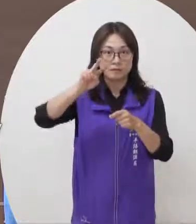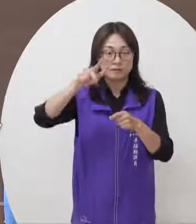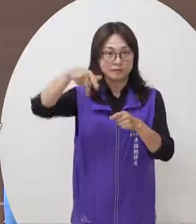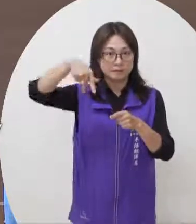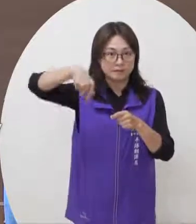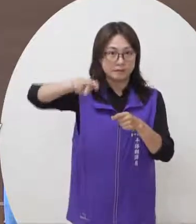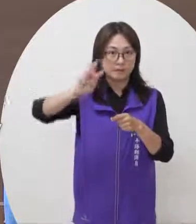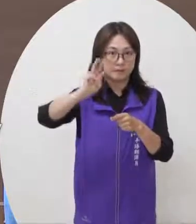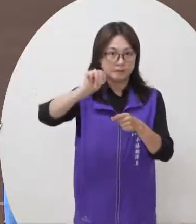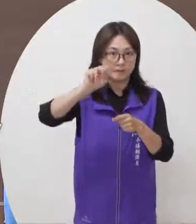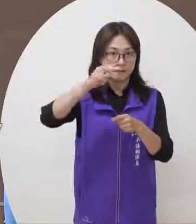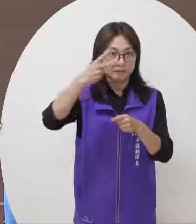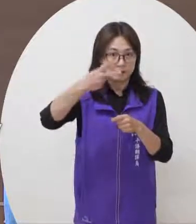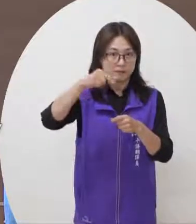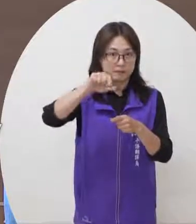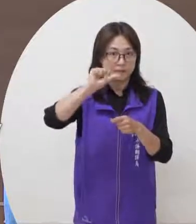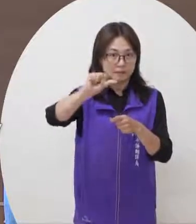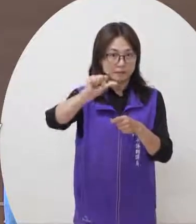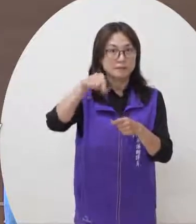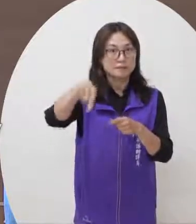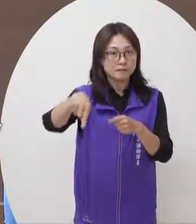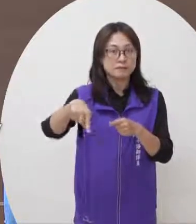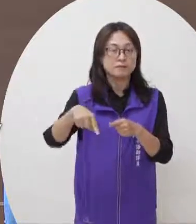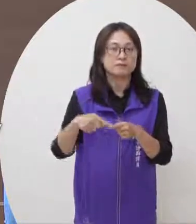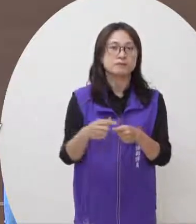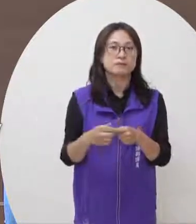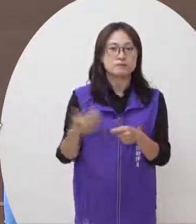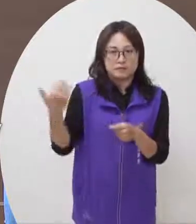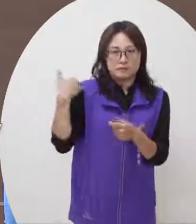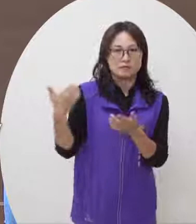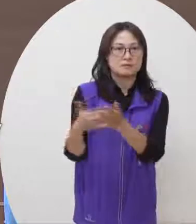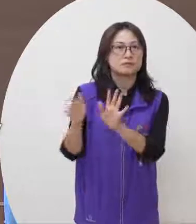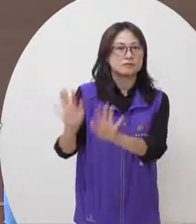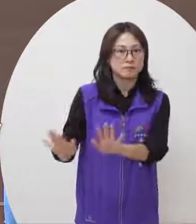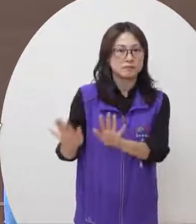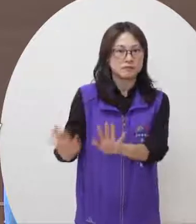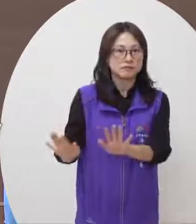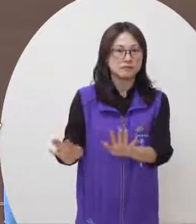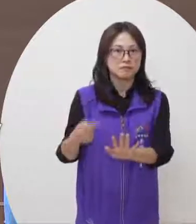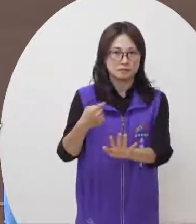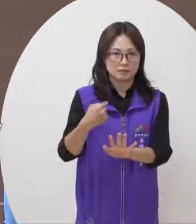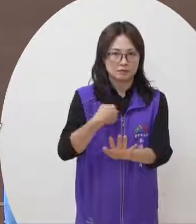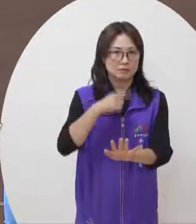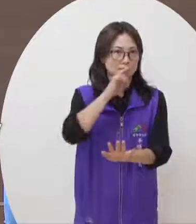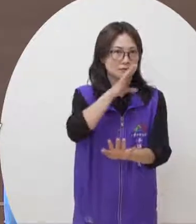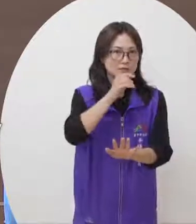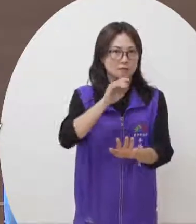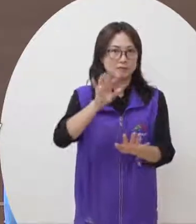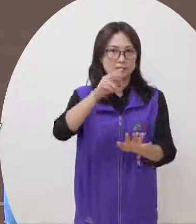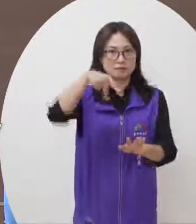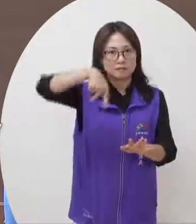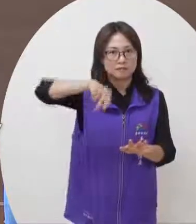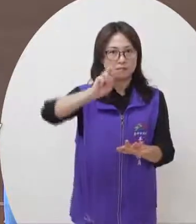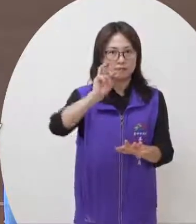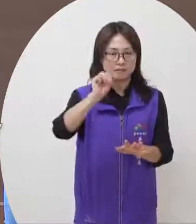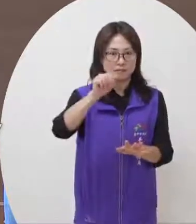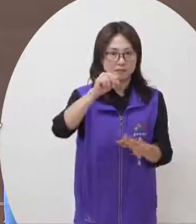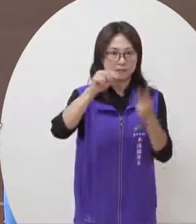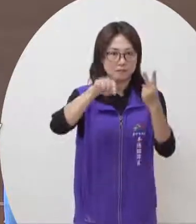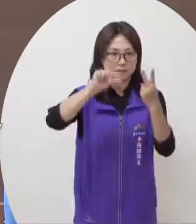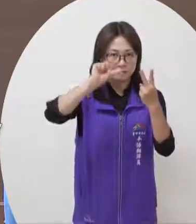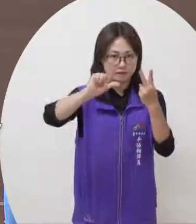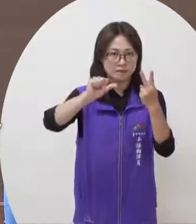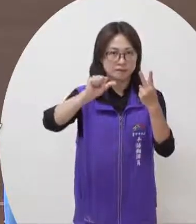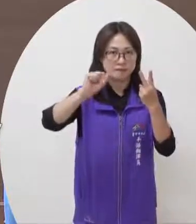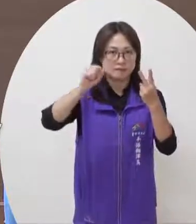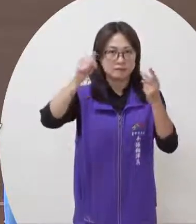时段1到6月，历年1到6月份最好的 PM2.5， 我们已经降到18微克，哈，比